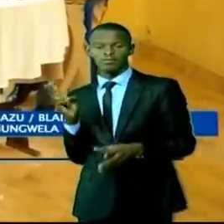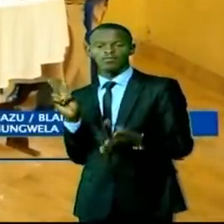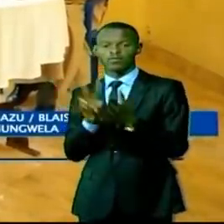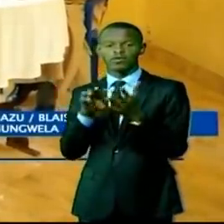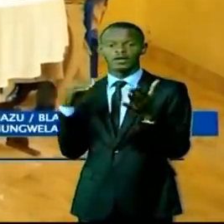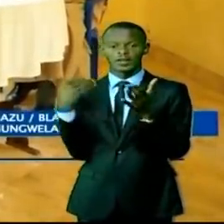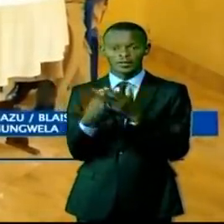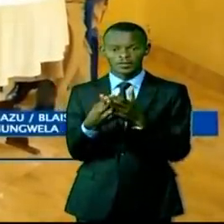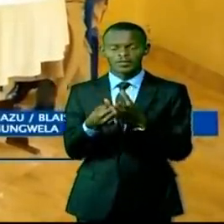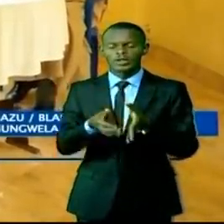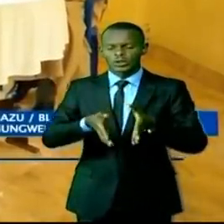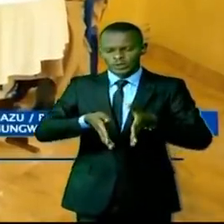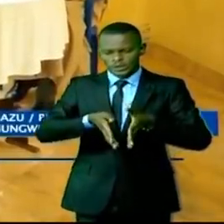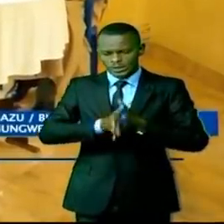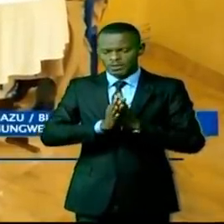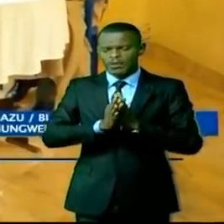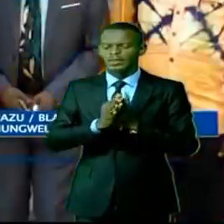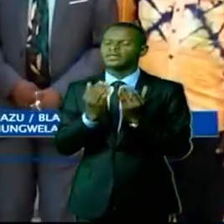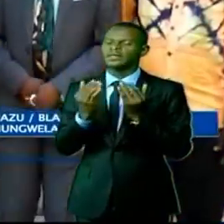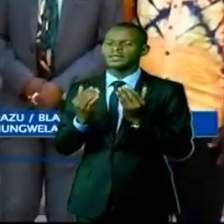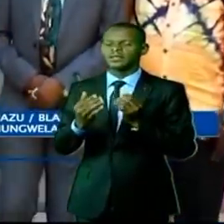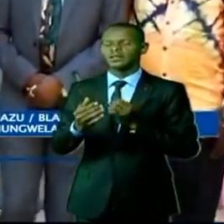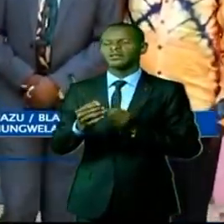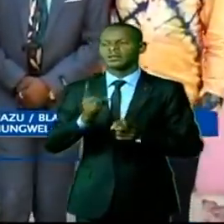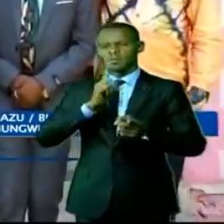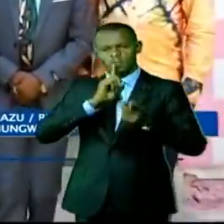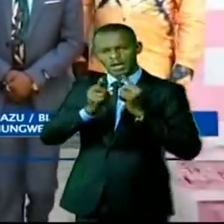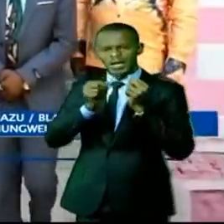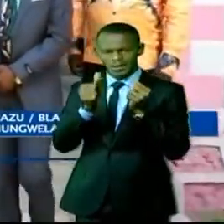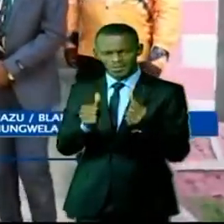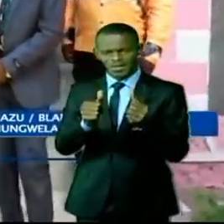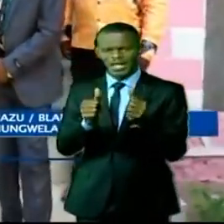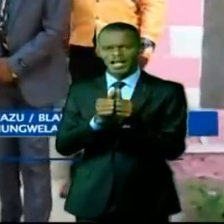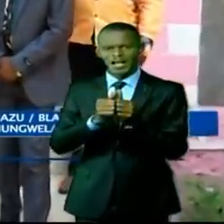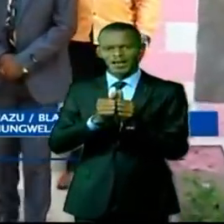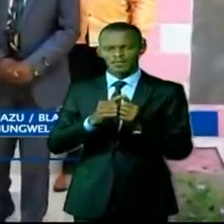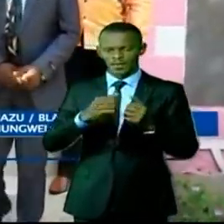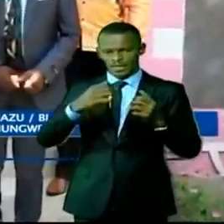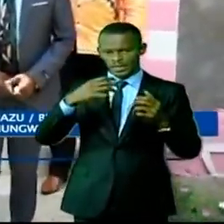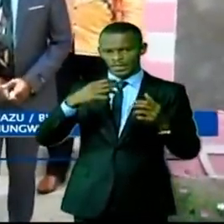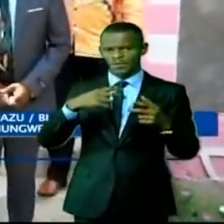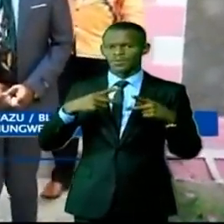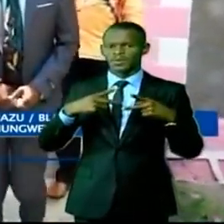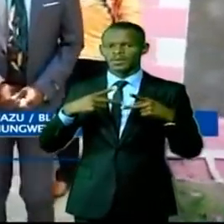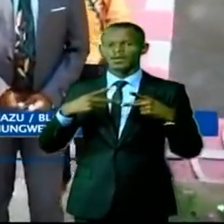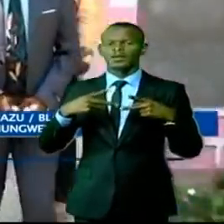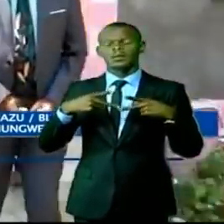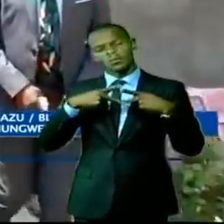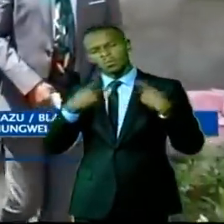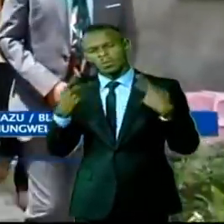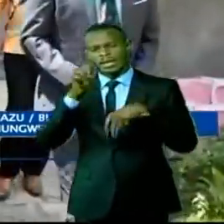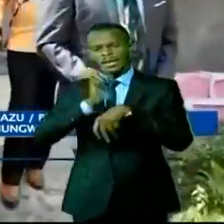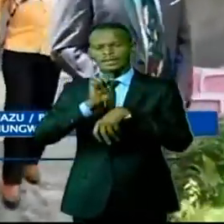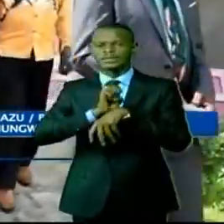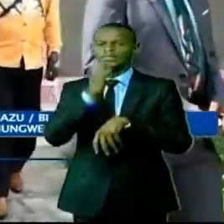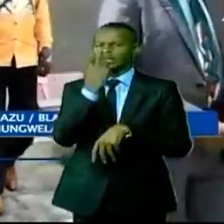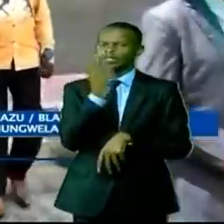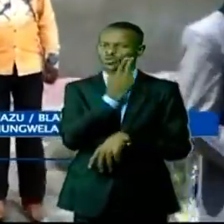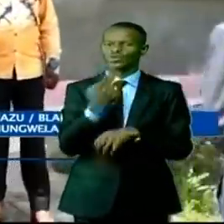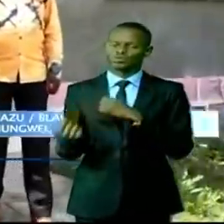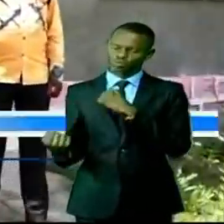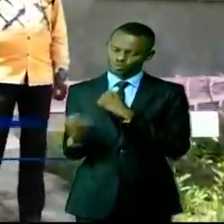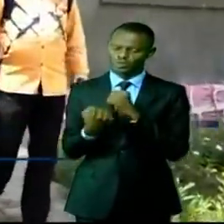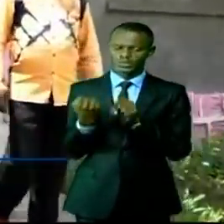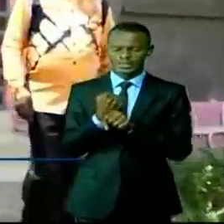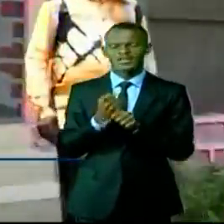tant que partenaire important de l'éducation. L'homme de Dieu l'a invité à vendre la bonne image de l'éducation de